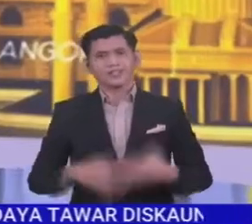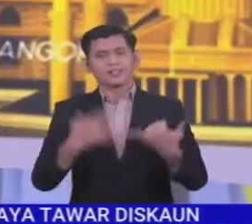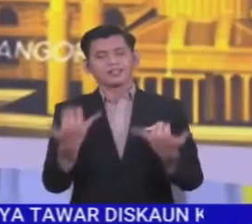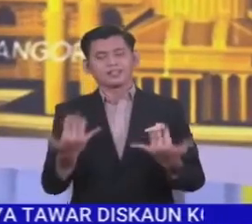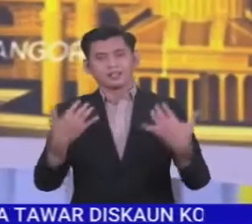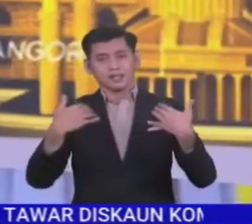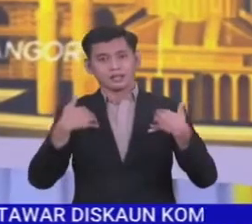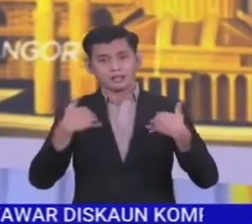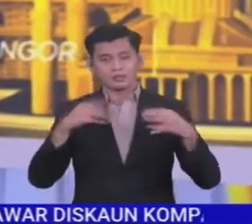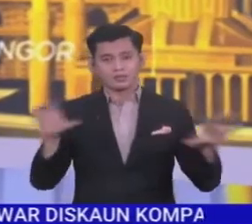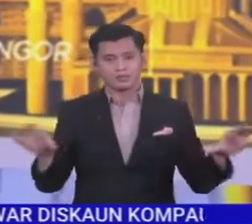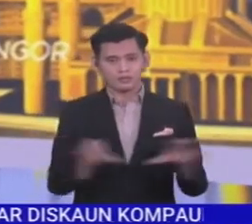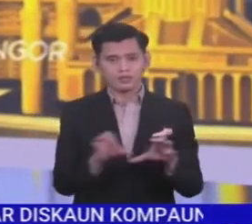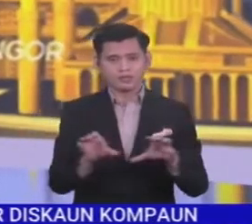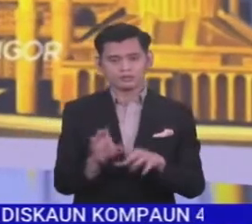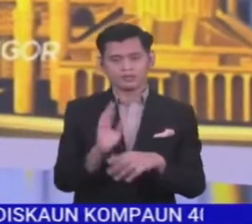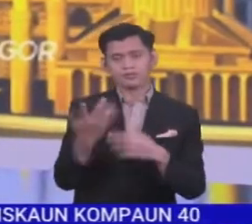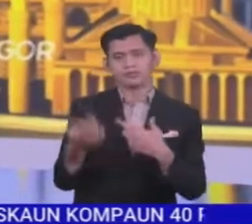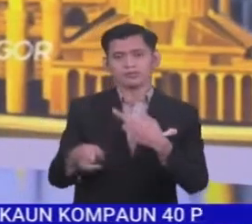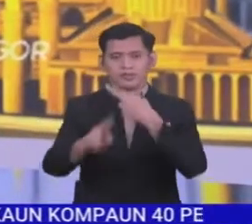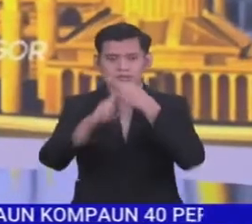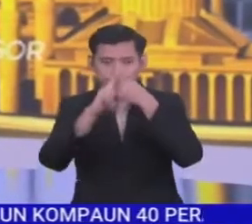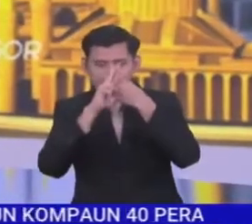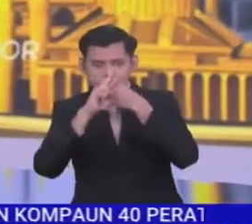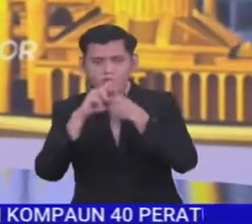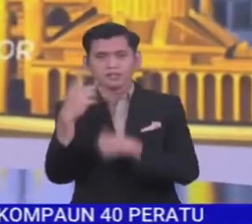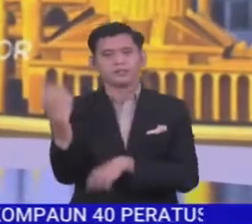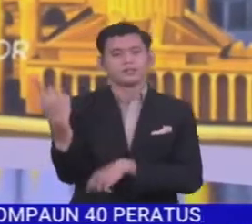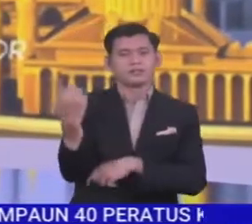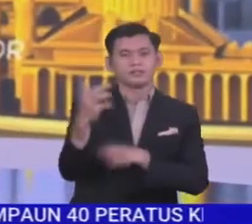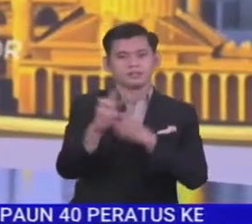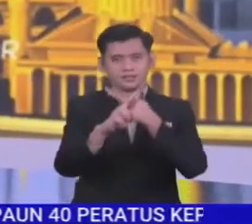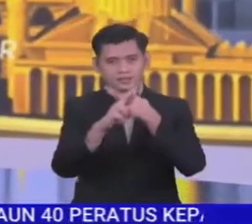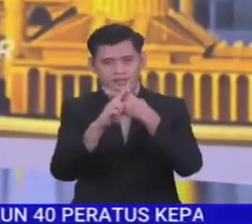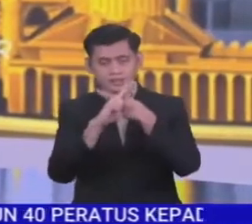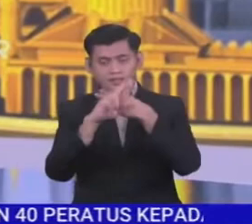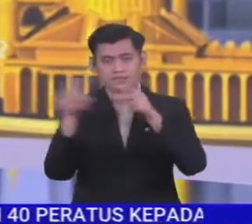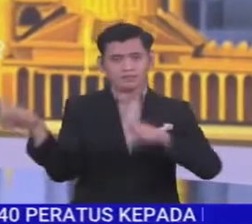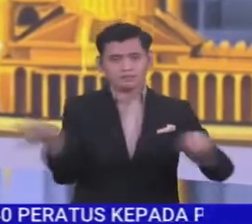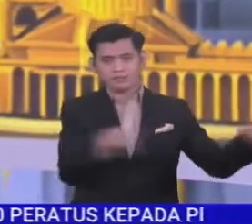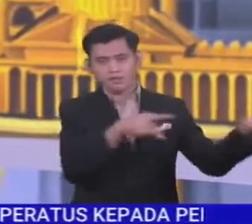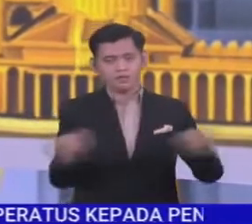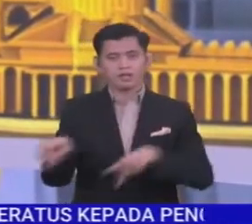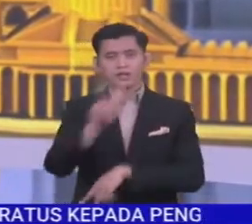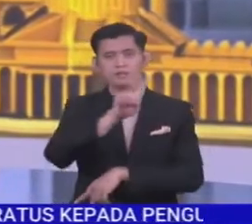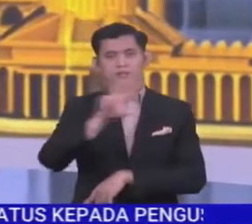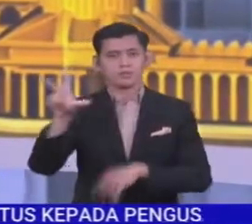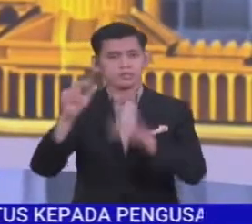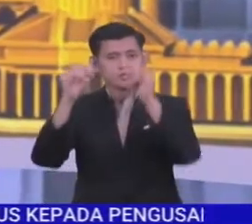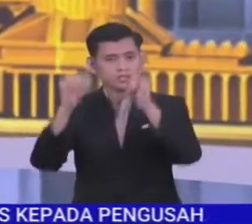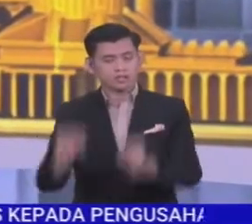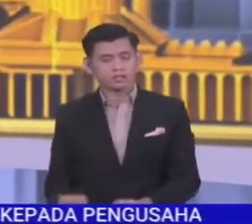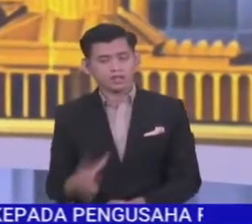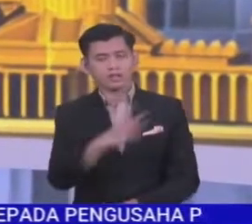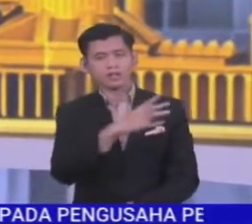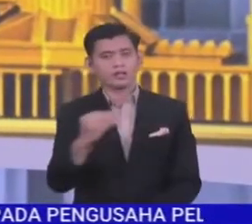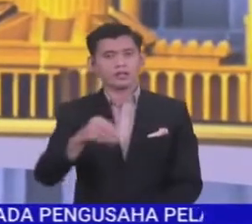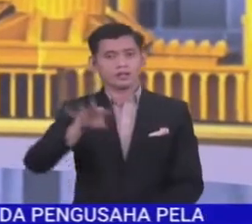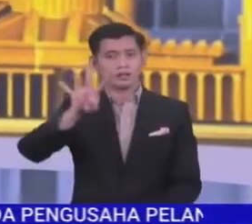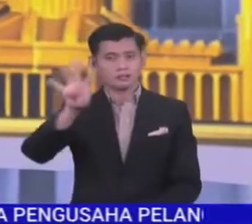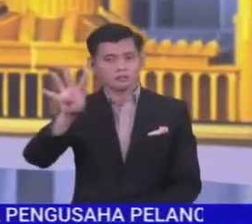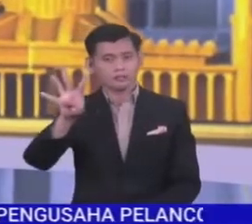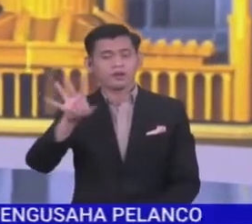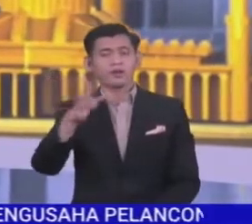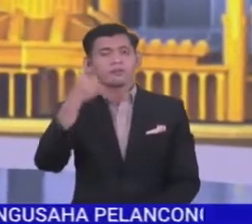Dan private party dengan mengunci pintu dari dalam bagi mengaburi pihak berkuasa. 23 individu termasuk 4 wanita diberkas di